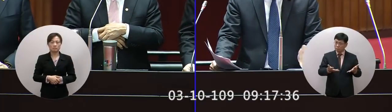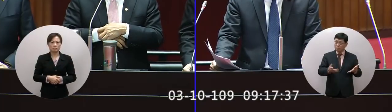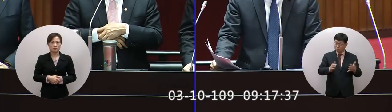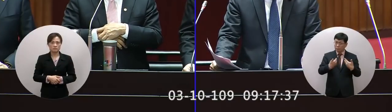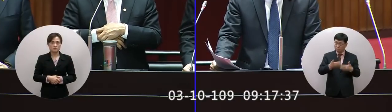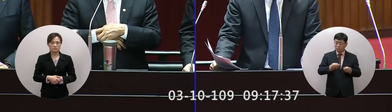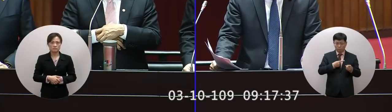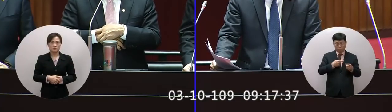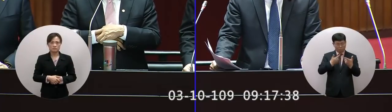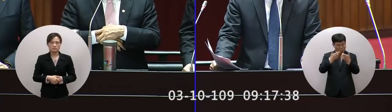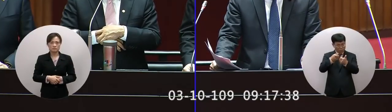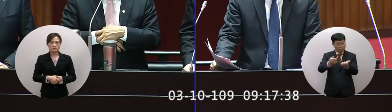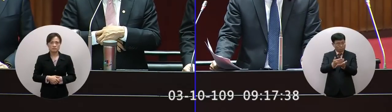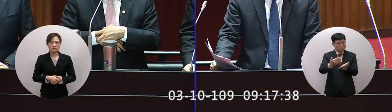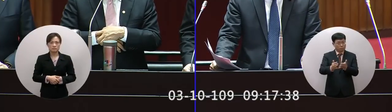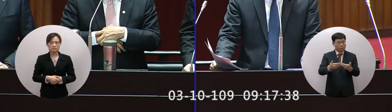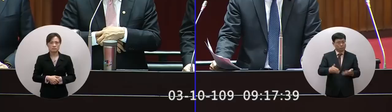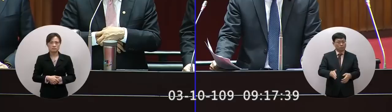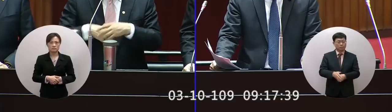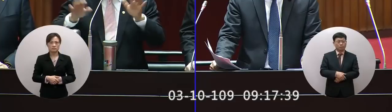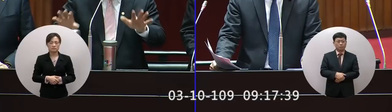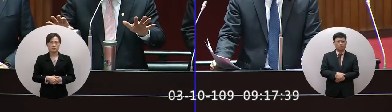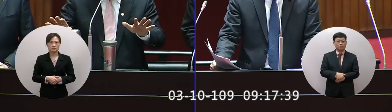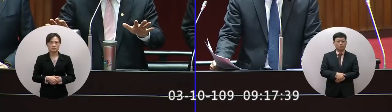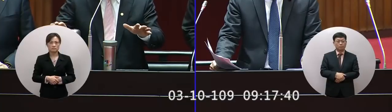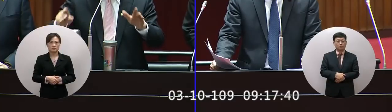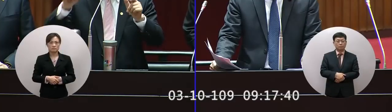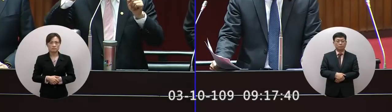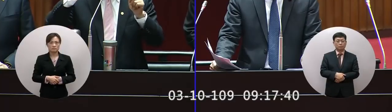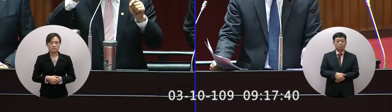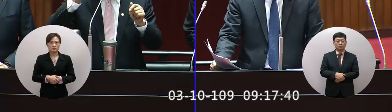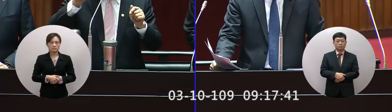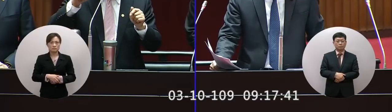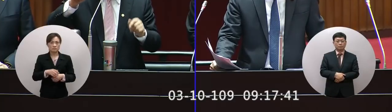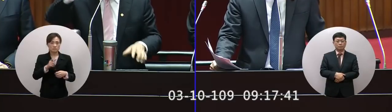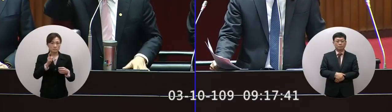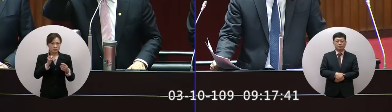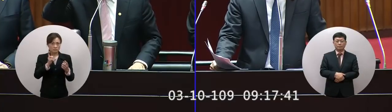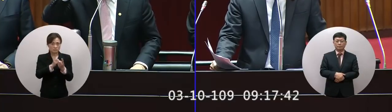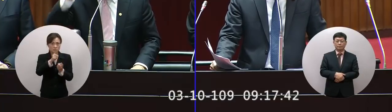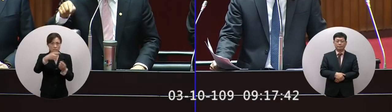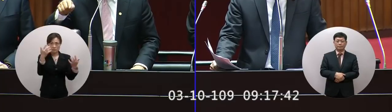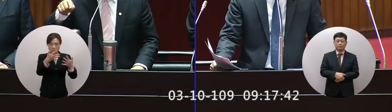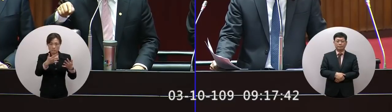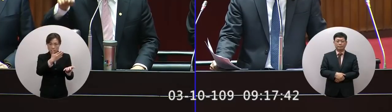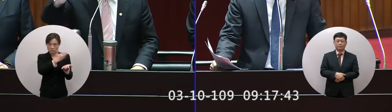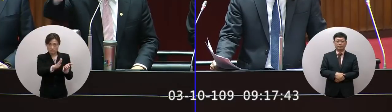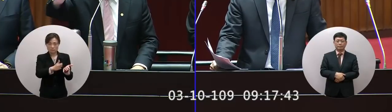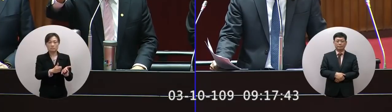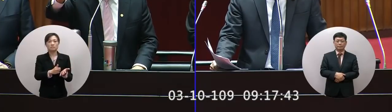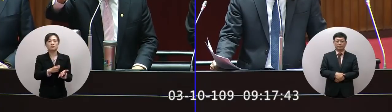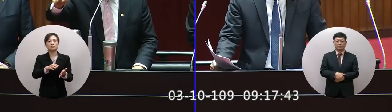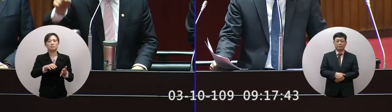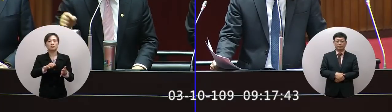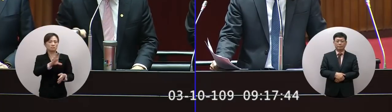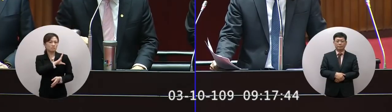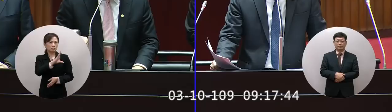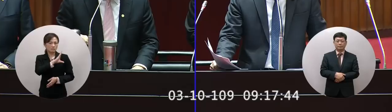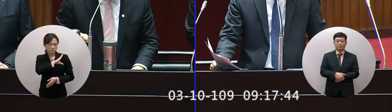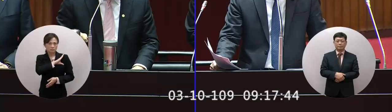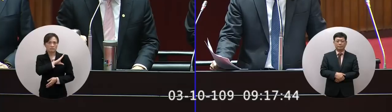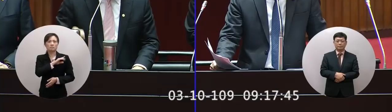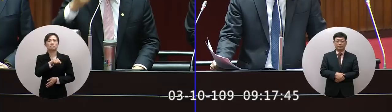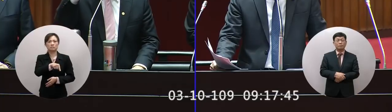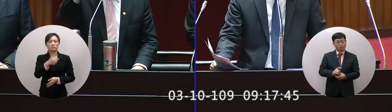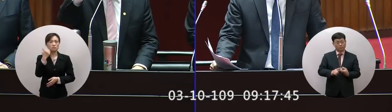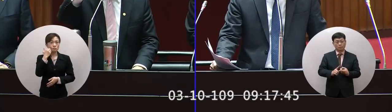你要不要对症下药，对不对？ 对症下药是就是说只有对症下药才能立竿见